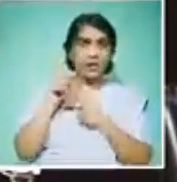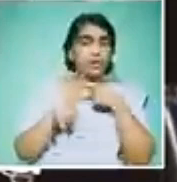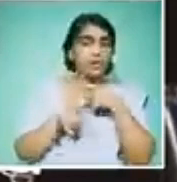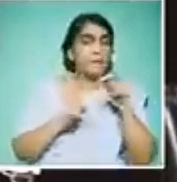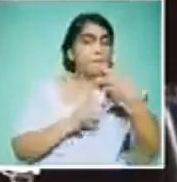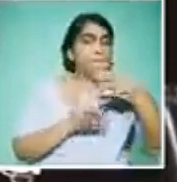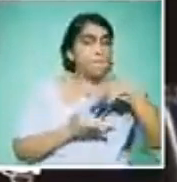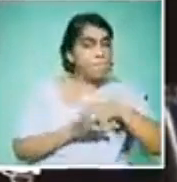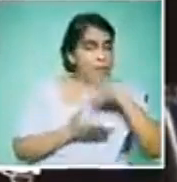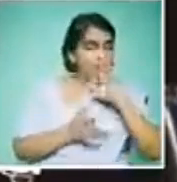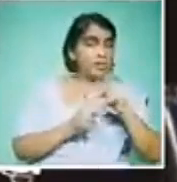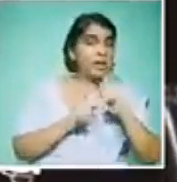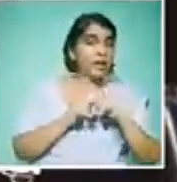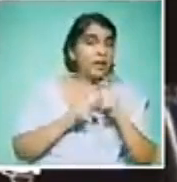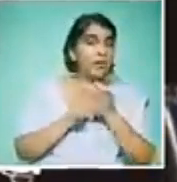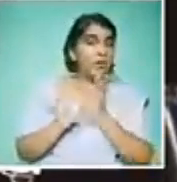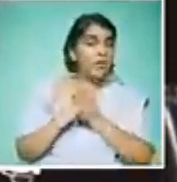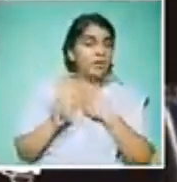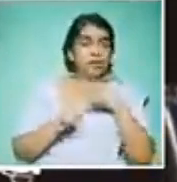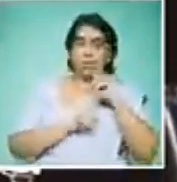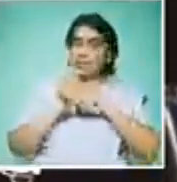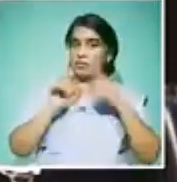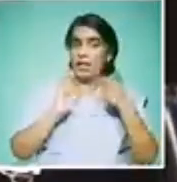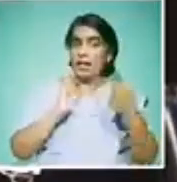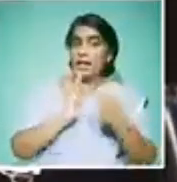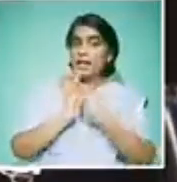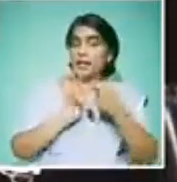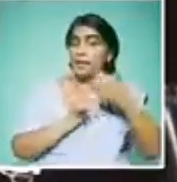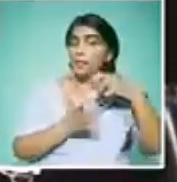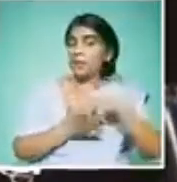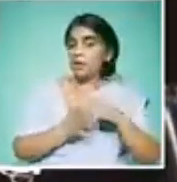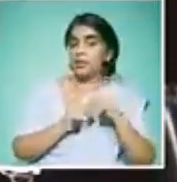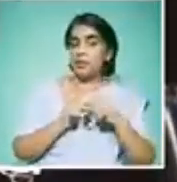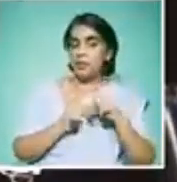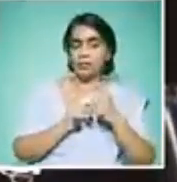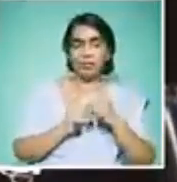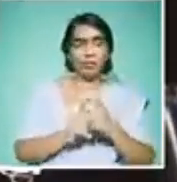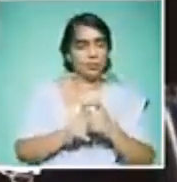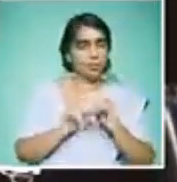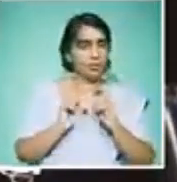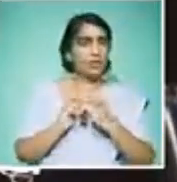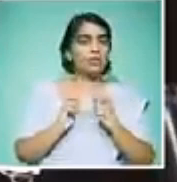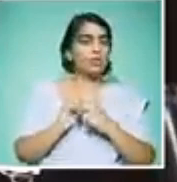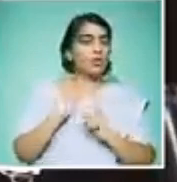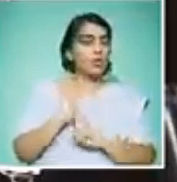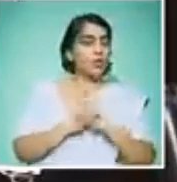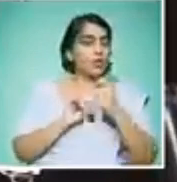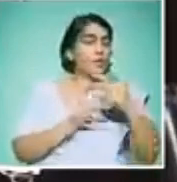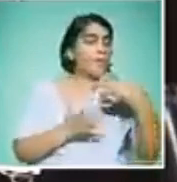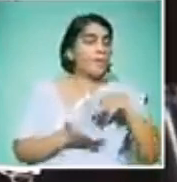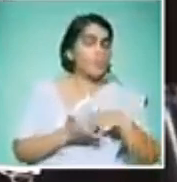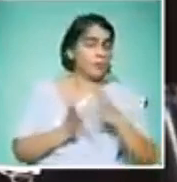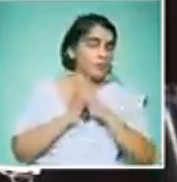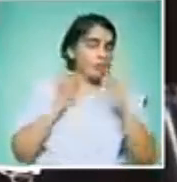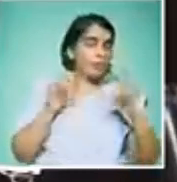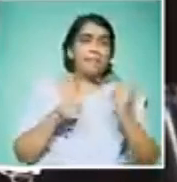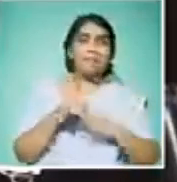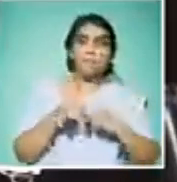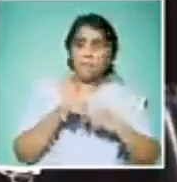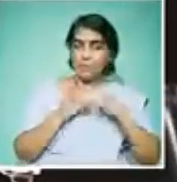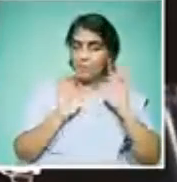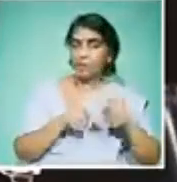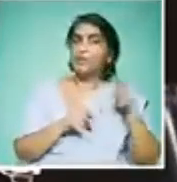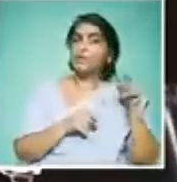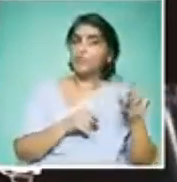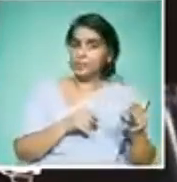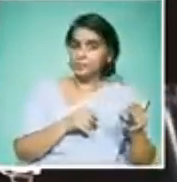පළාත අධ්‍යාපනය ගැන අපි කතා කරන්නේ නේ. නැගෙනහිර පළාත අධ්‍යාපනය ඉතාම බරපතල තැනක තියෙනවා. උතුරු පළාතේ විශාල ප්‍රශ්නයක් තියෙනවා. ඒ